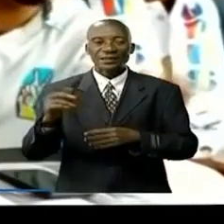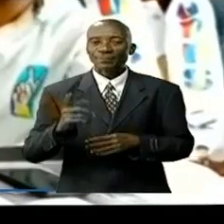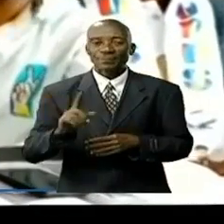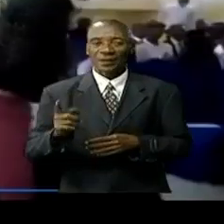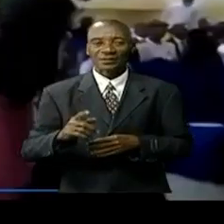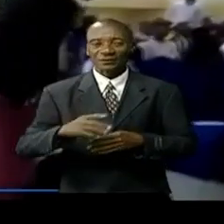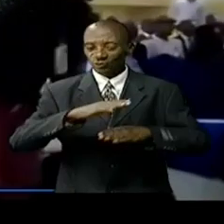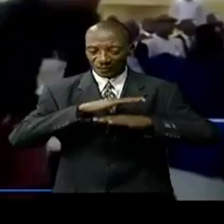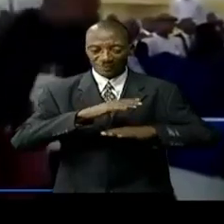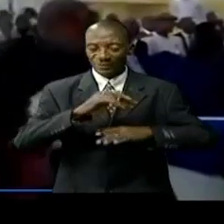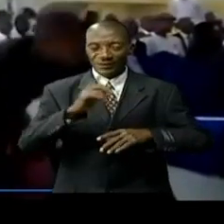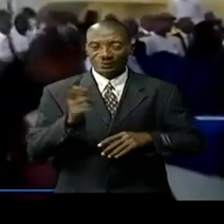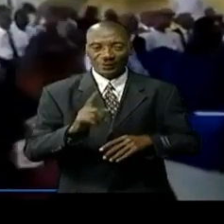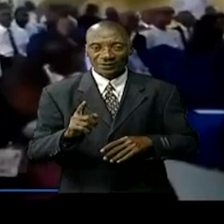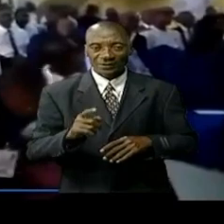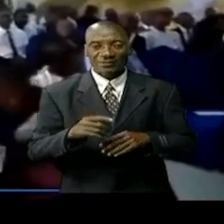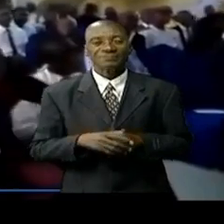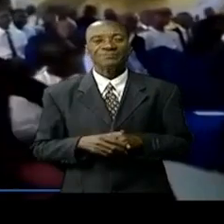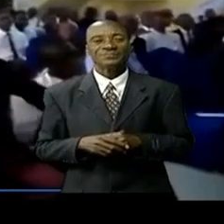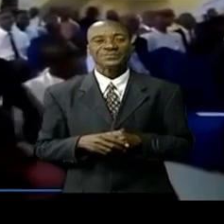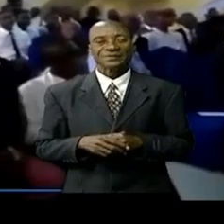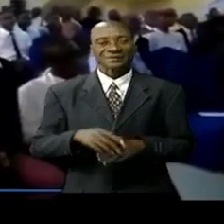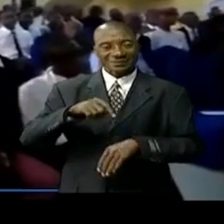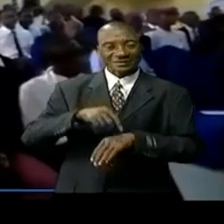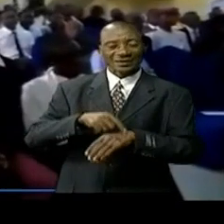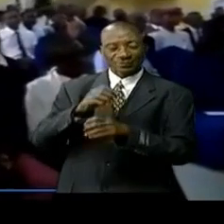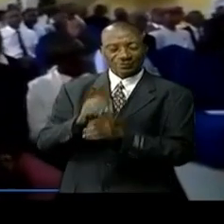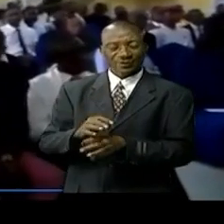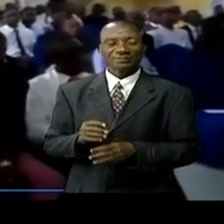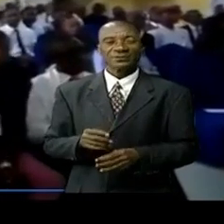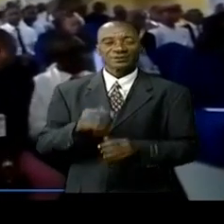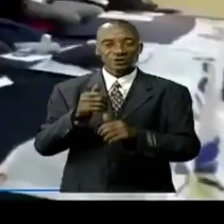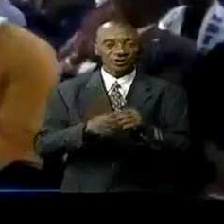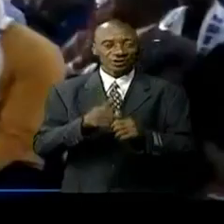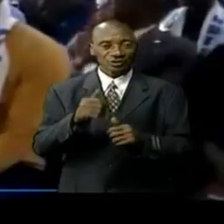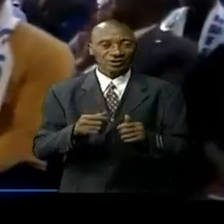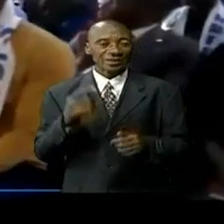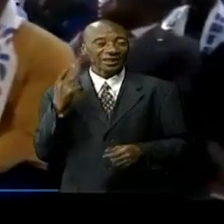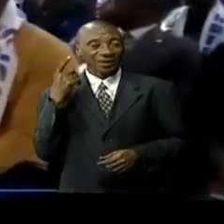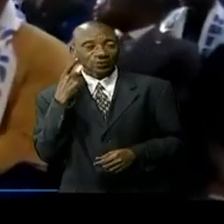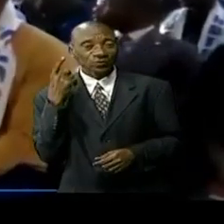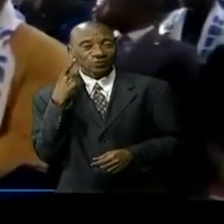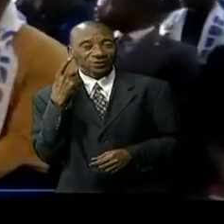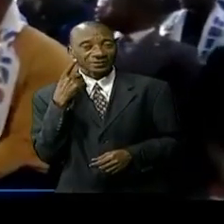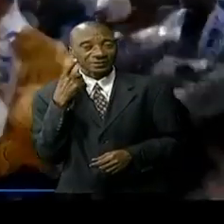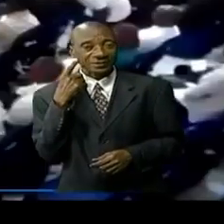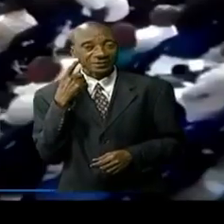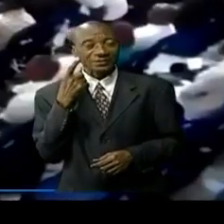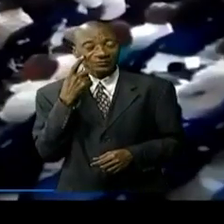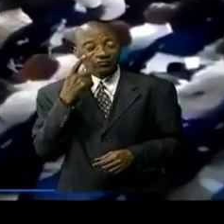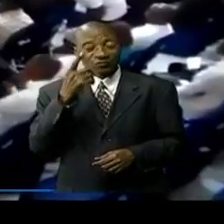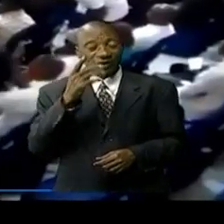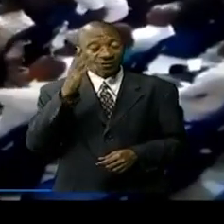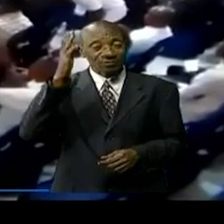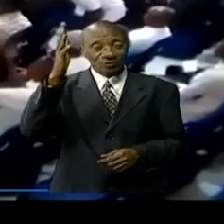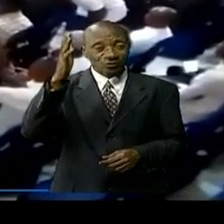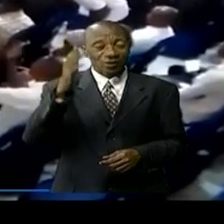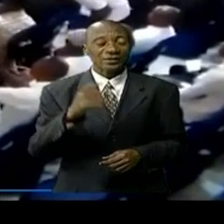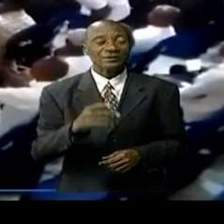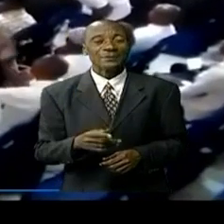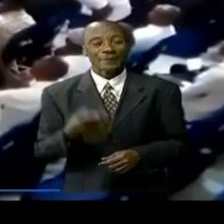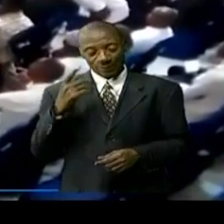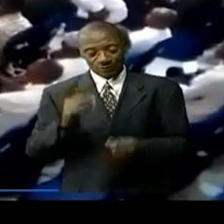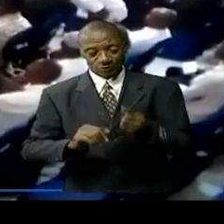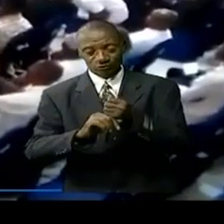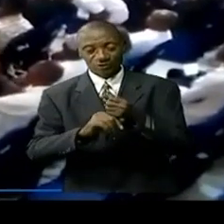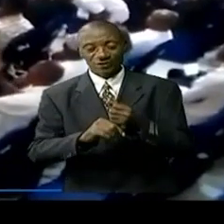diabolisation. Il est grand temps que chacun de nous prenne conscience voir l'intérêt du parti et